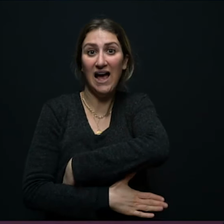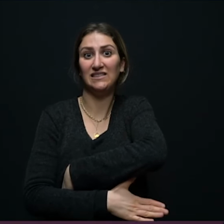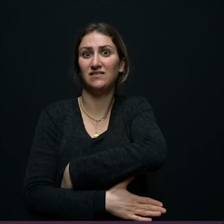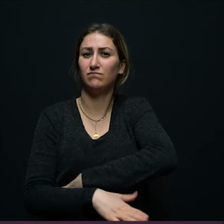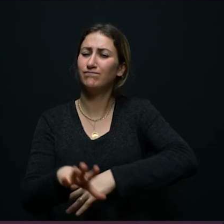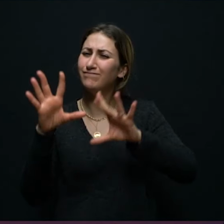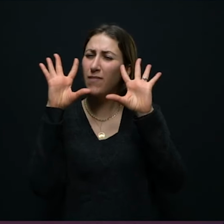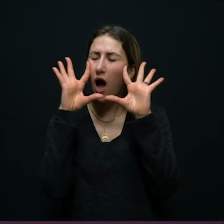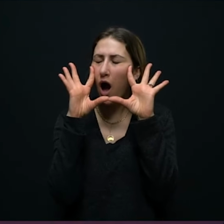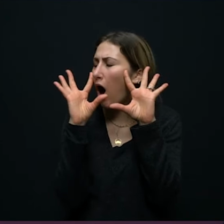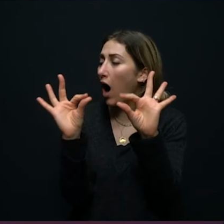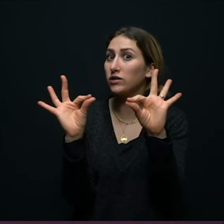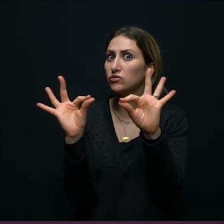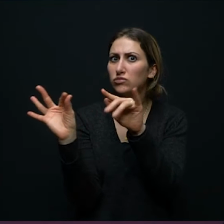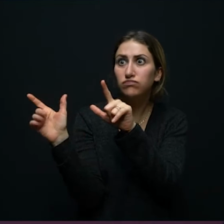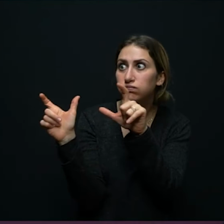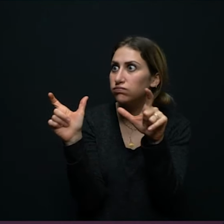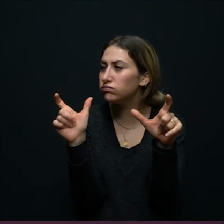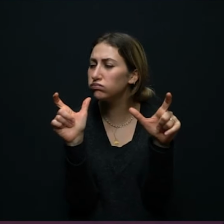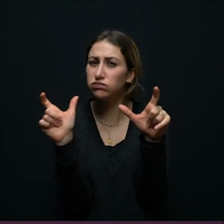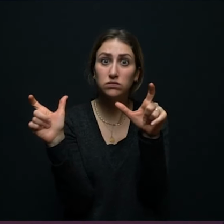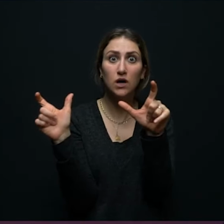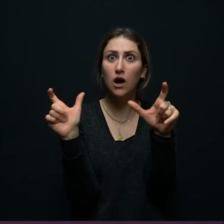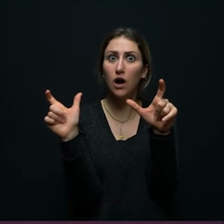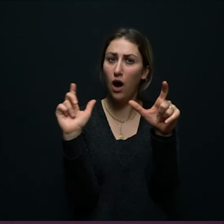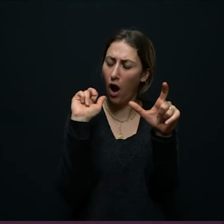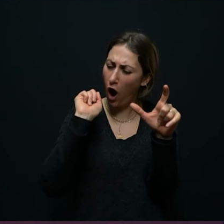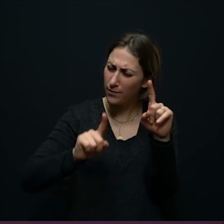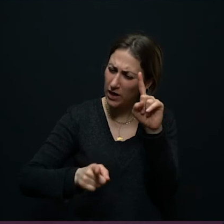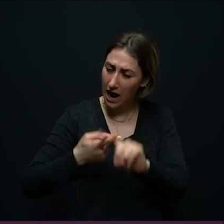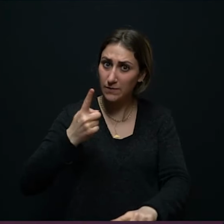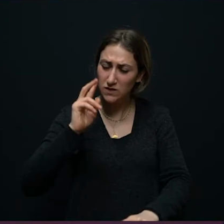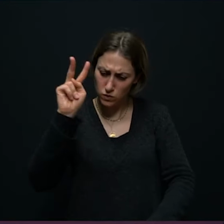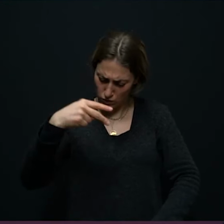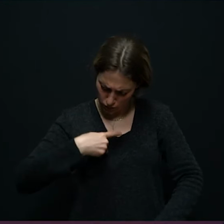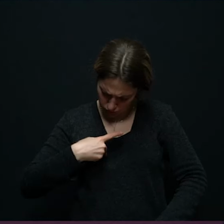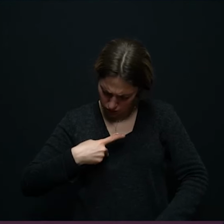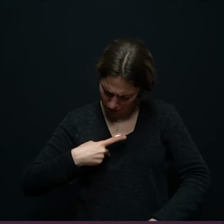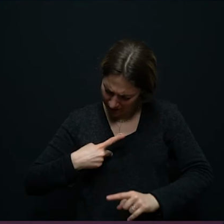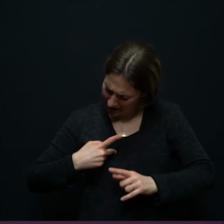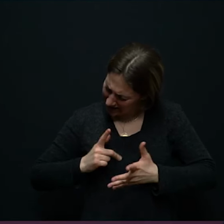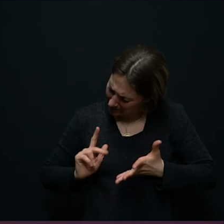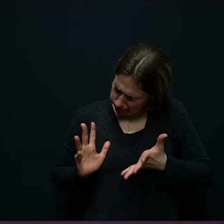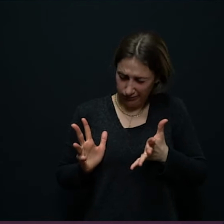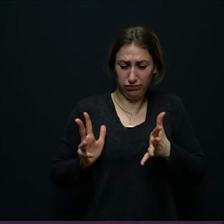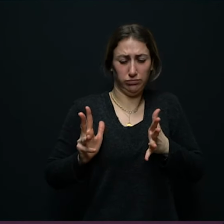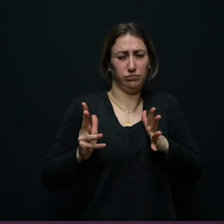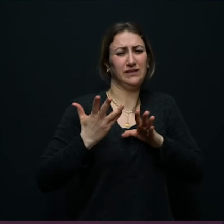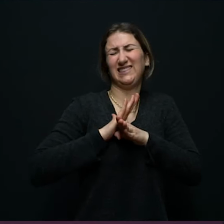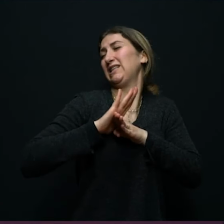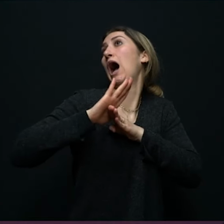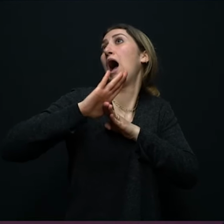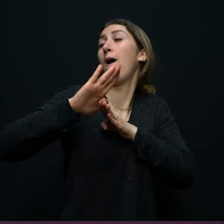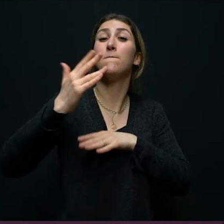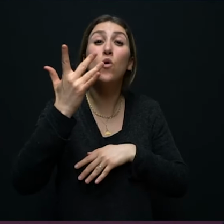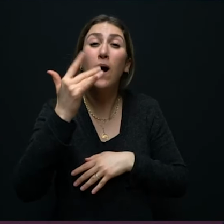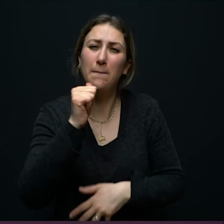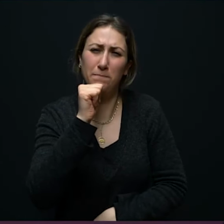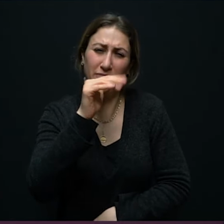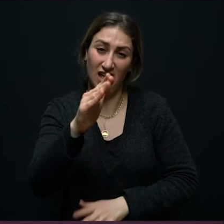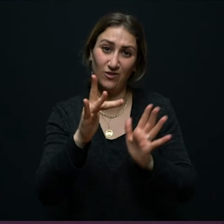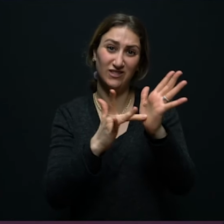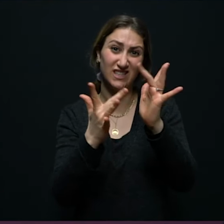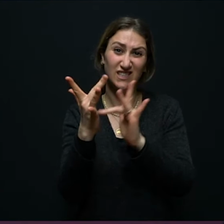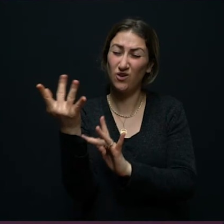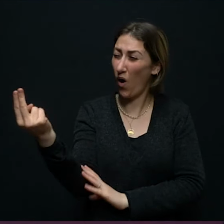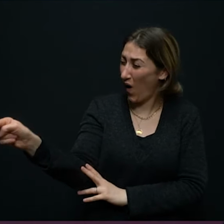il est temps que nous travaillons à notre sanctification que nous soyons prêts lorsque jésus revient que aucun d'entre nous